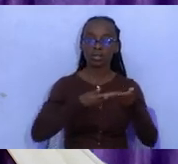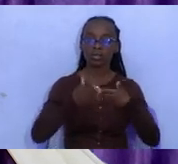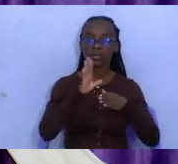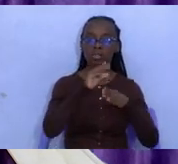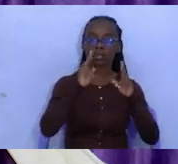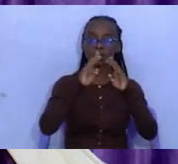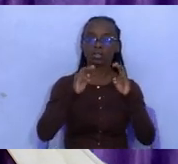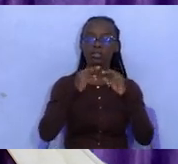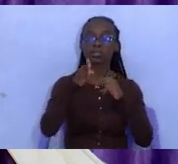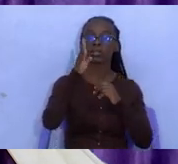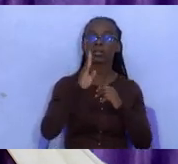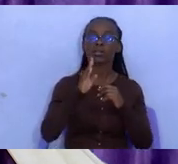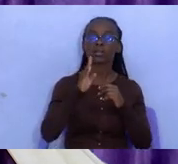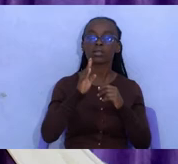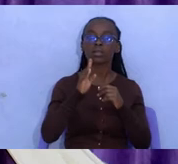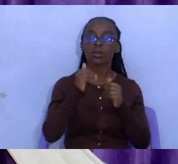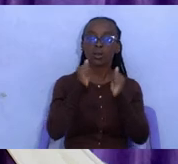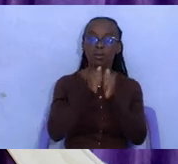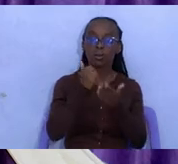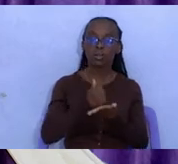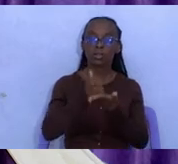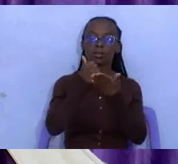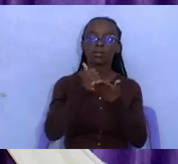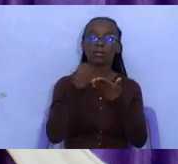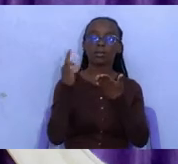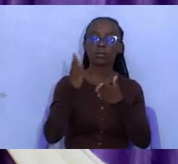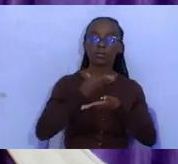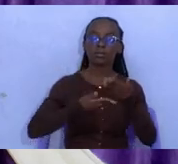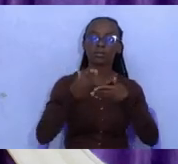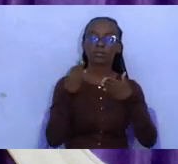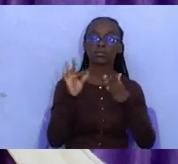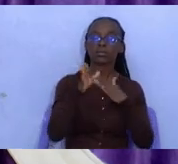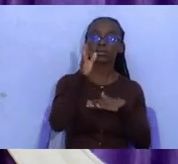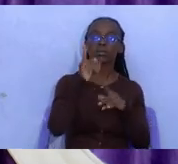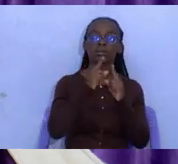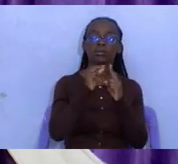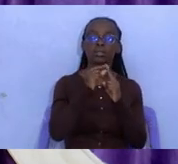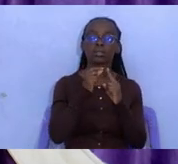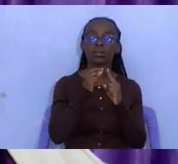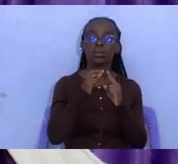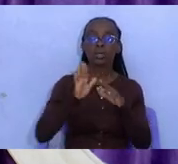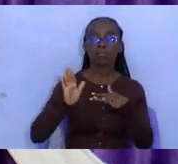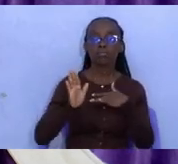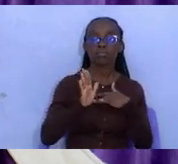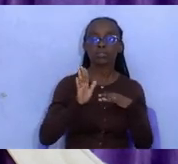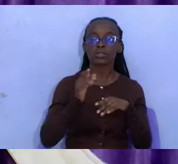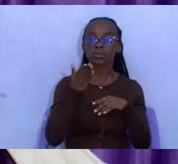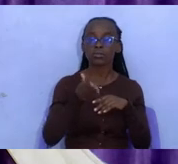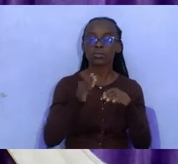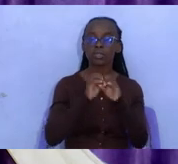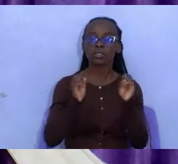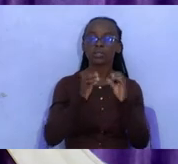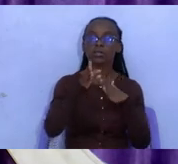mwelekeo na kusaidiwa na huyu mtumishi wa Mungu. Na maandiko inasema haikuishia pale,